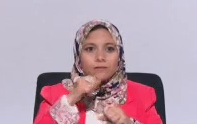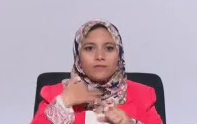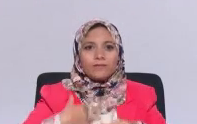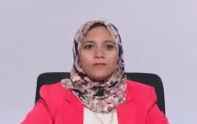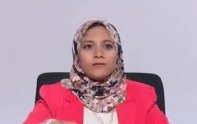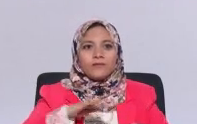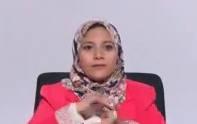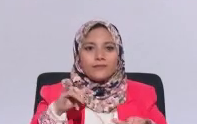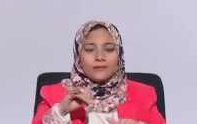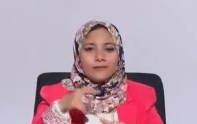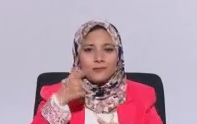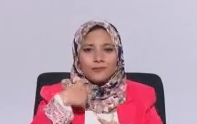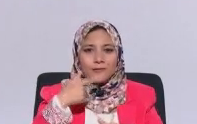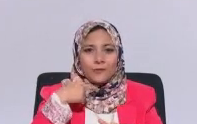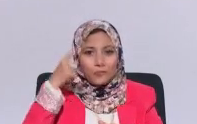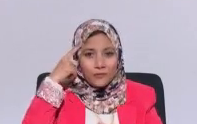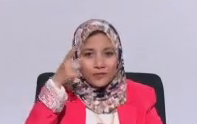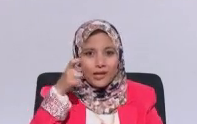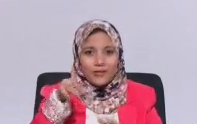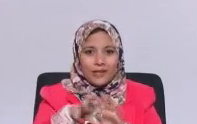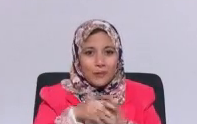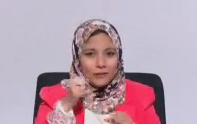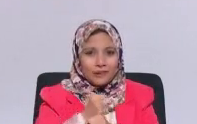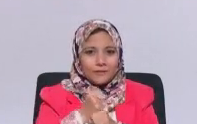جسمك. انت عارف انت عملت ايه؟